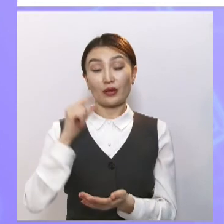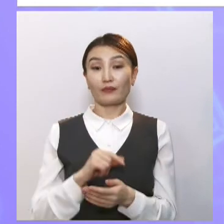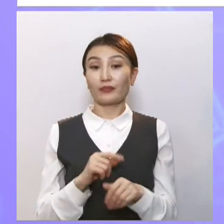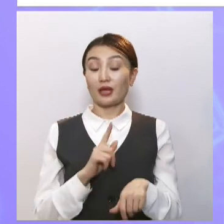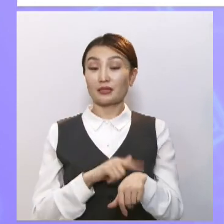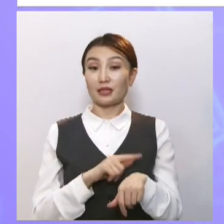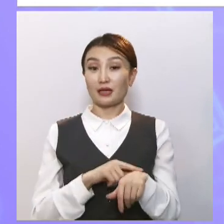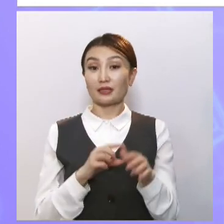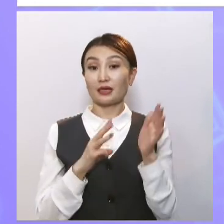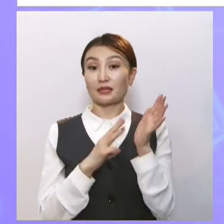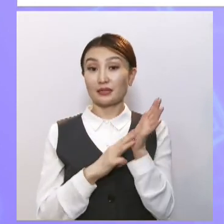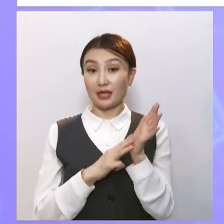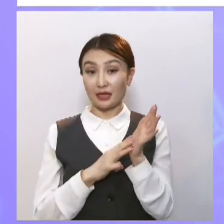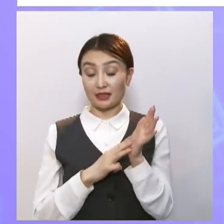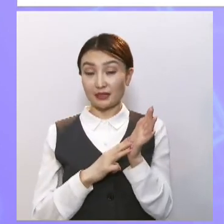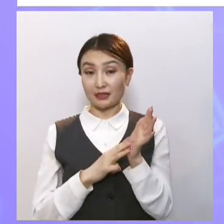Саат